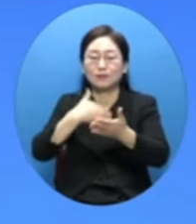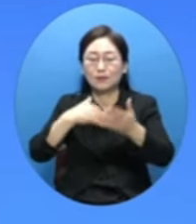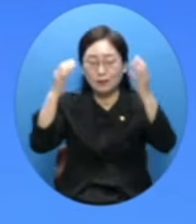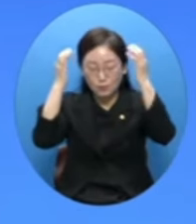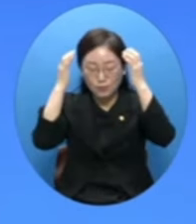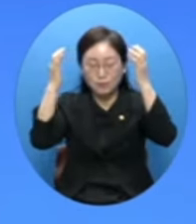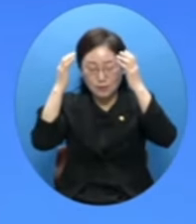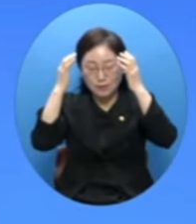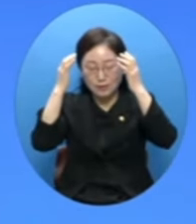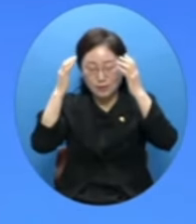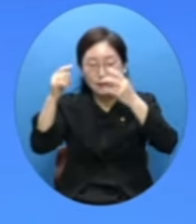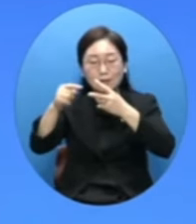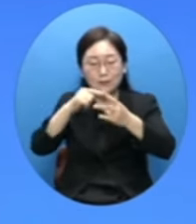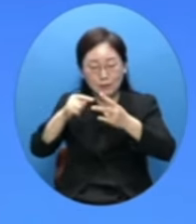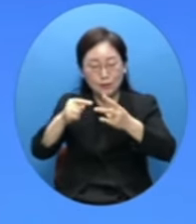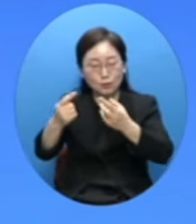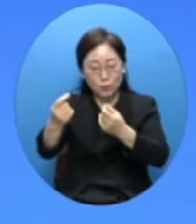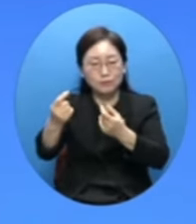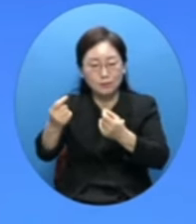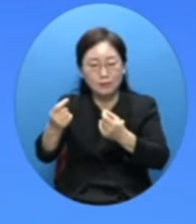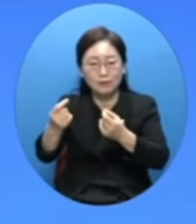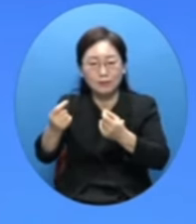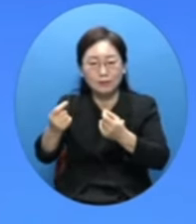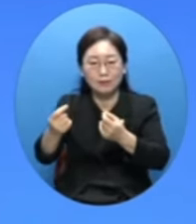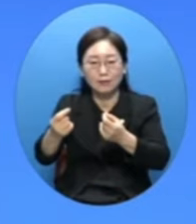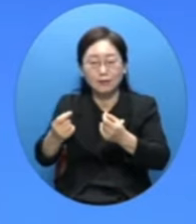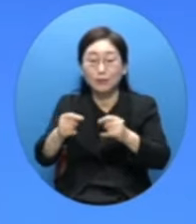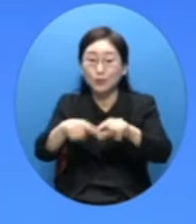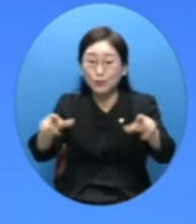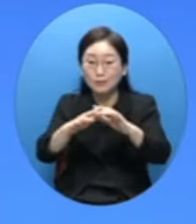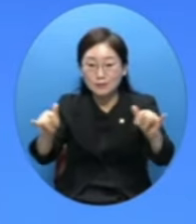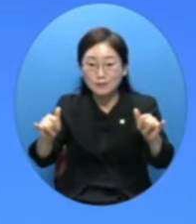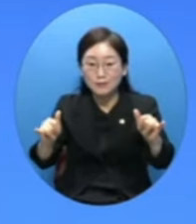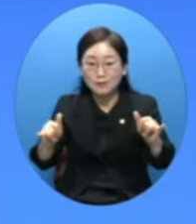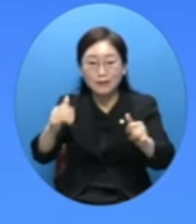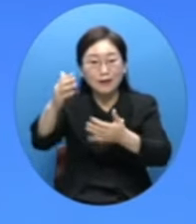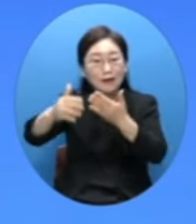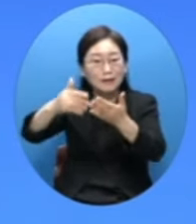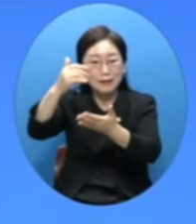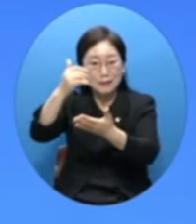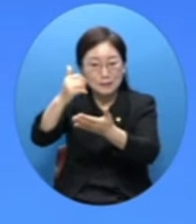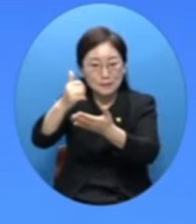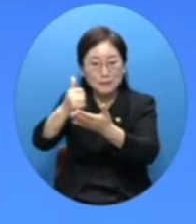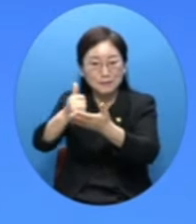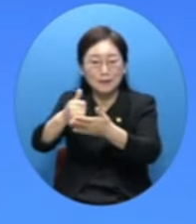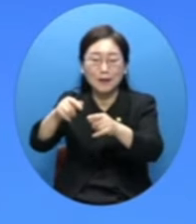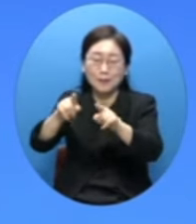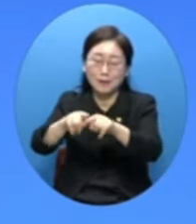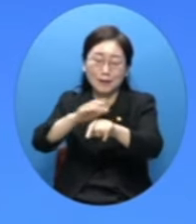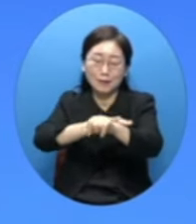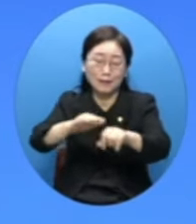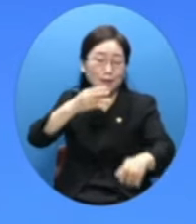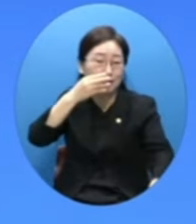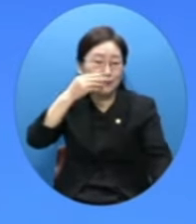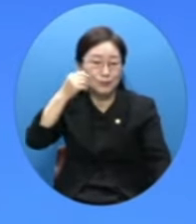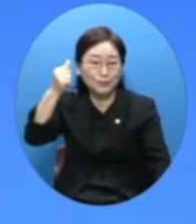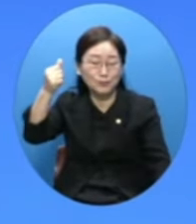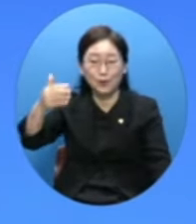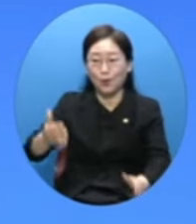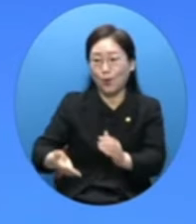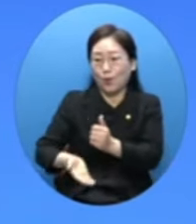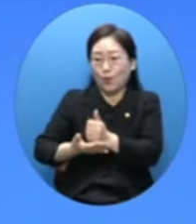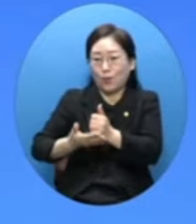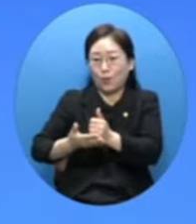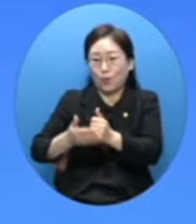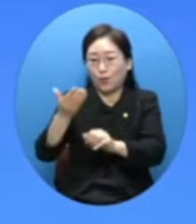고을을 하고 계시구나 보통 사람들이 하나님과 함께 더 잘되고 박수갈채 받고